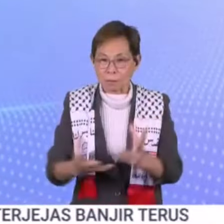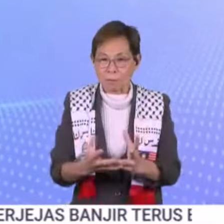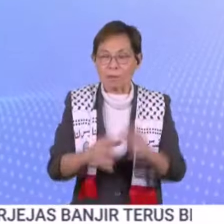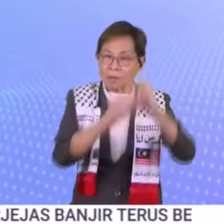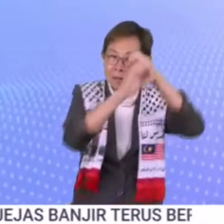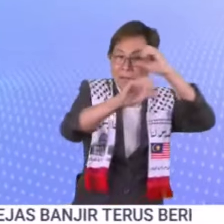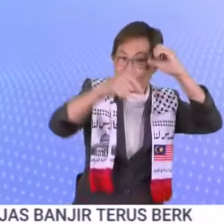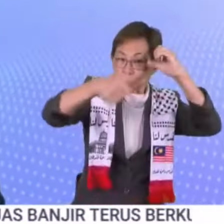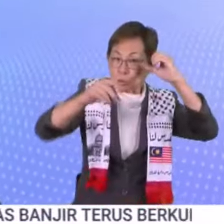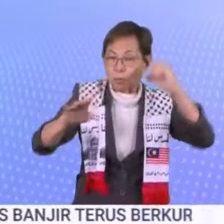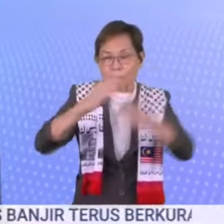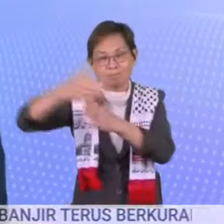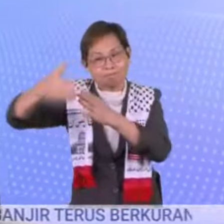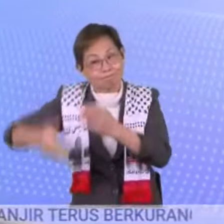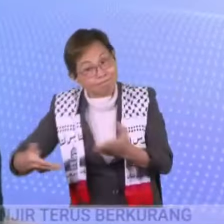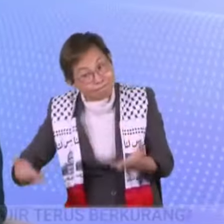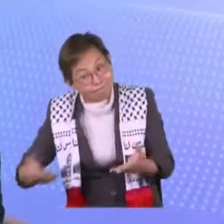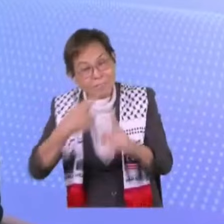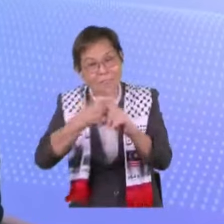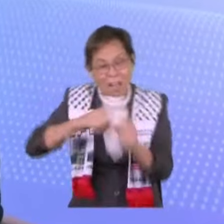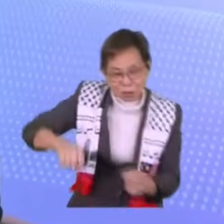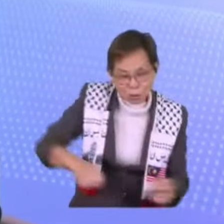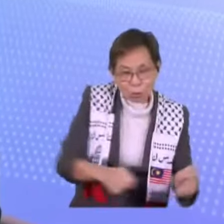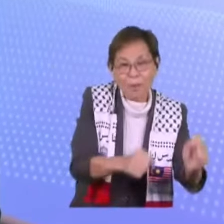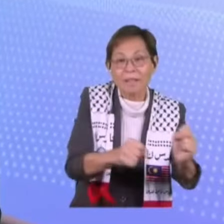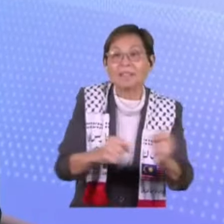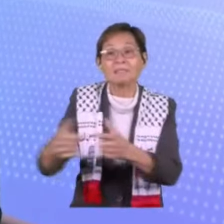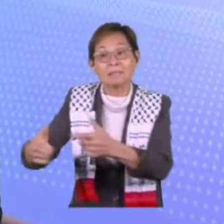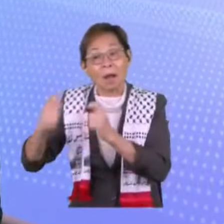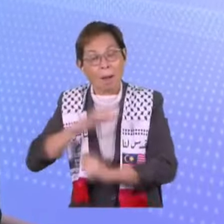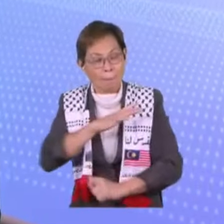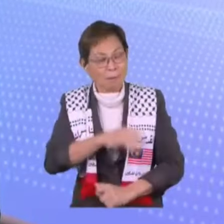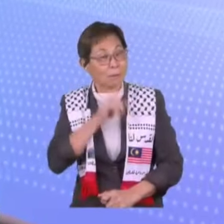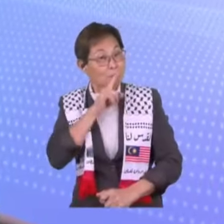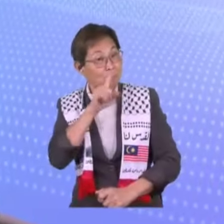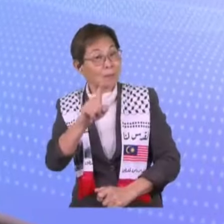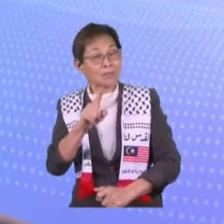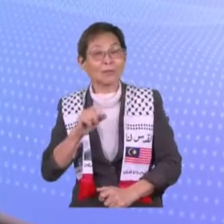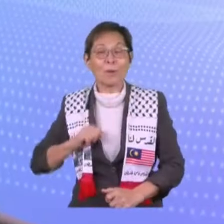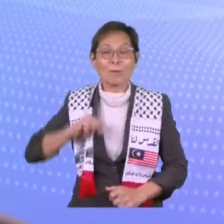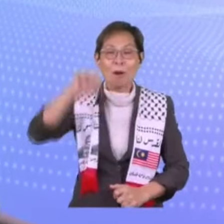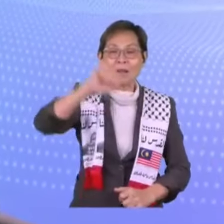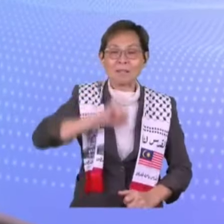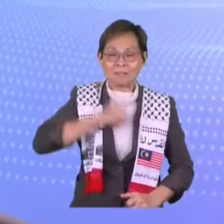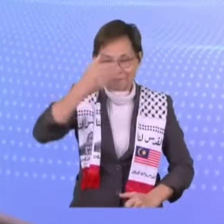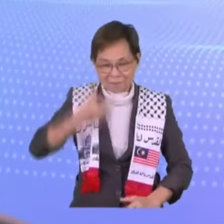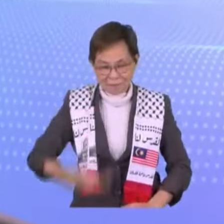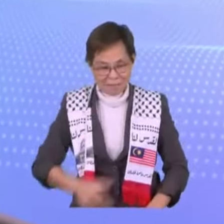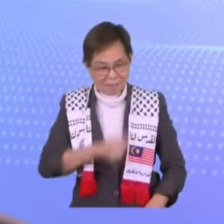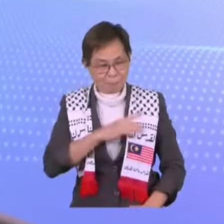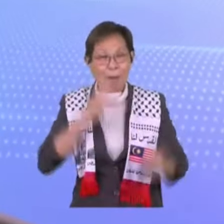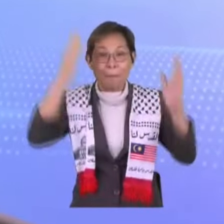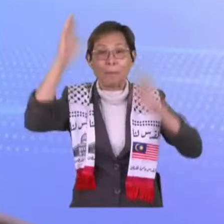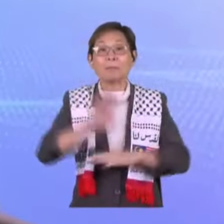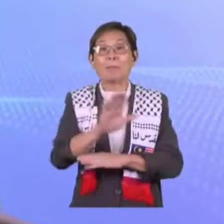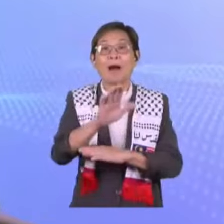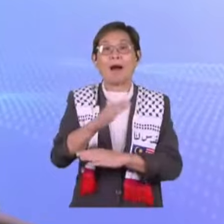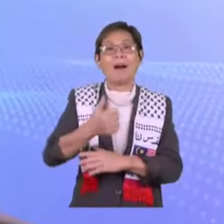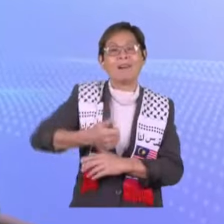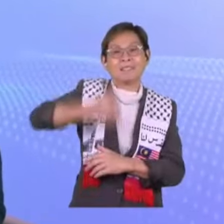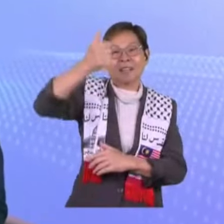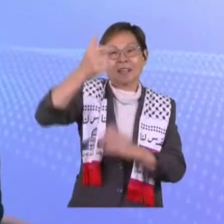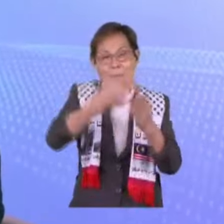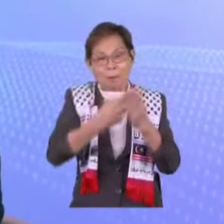Saudara Kantar 744 berakhir di sini dari Sungai Kesegara, Palestin pasti merdeka. Saya Azamli Husin, Malaysia Madani, tekad perpaduan